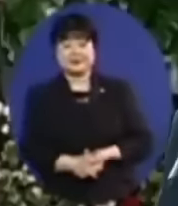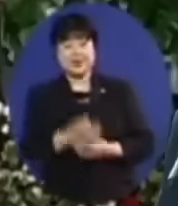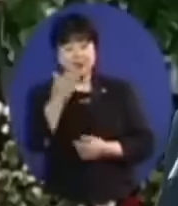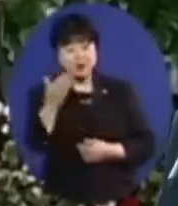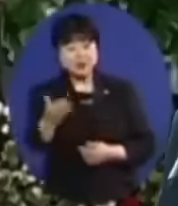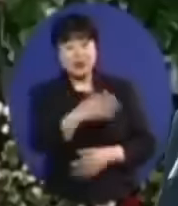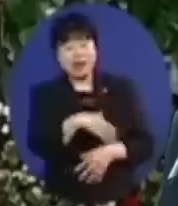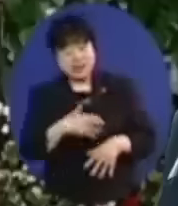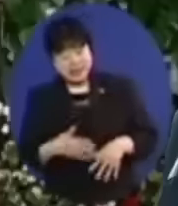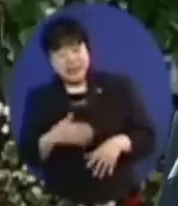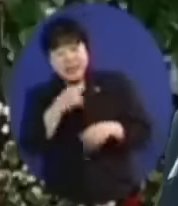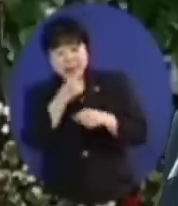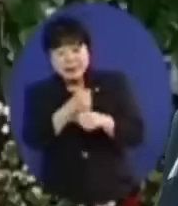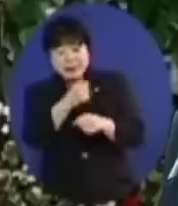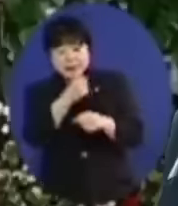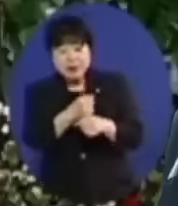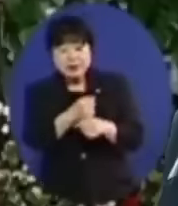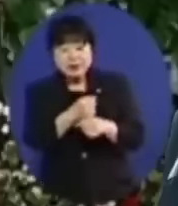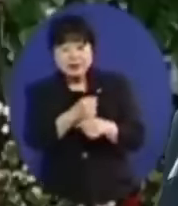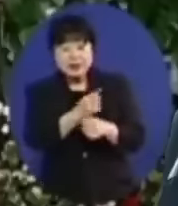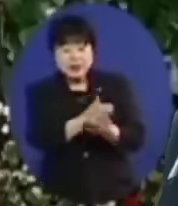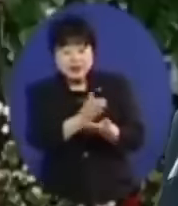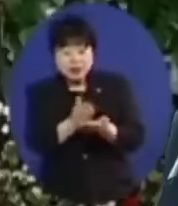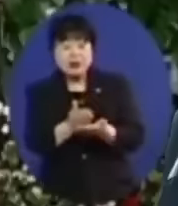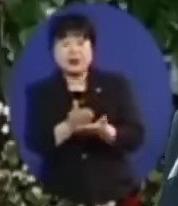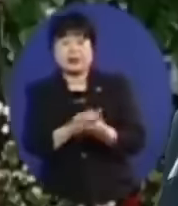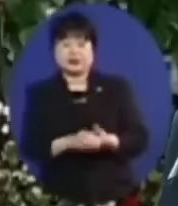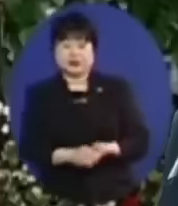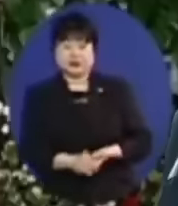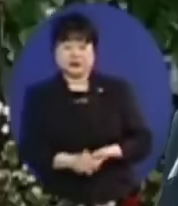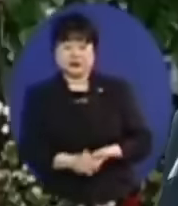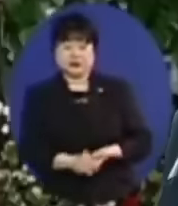여러분을 약하게 만드는 여러 가지 원수가 있습니다.